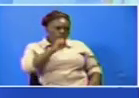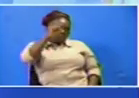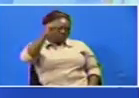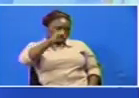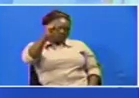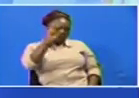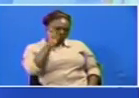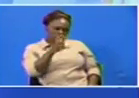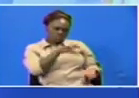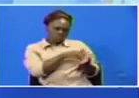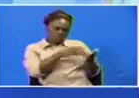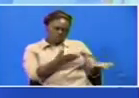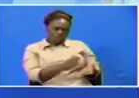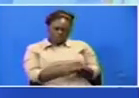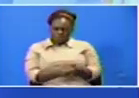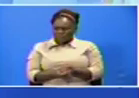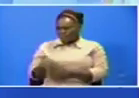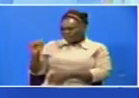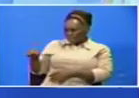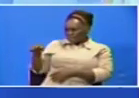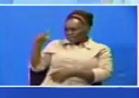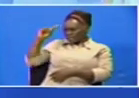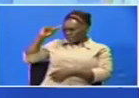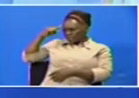hayo? Yeah, kwa sababu kila mtu ana mawazo